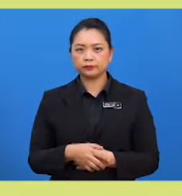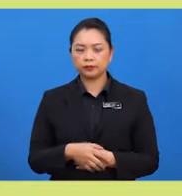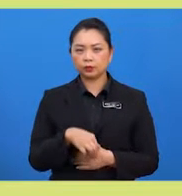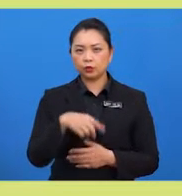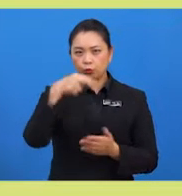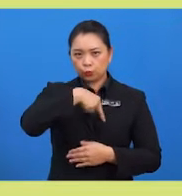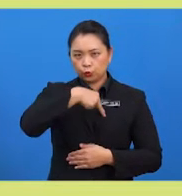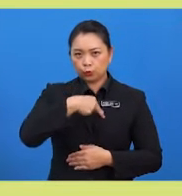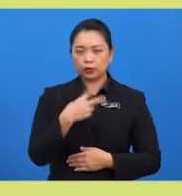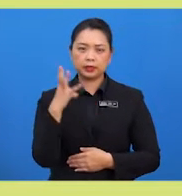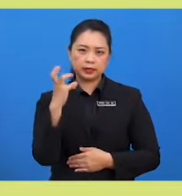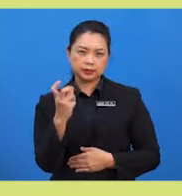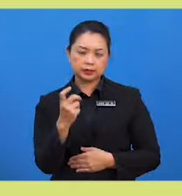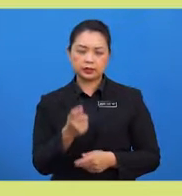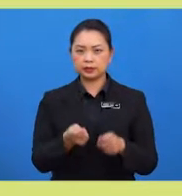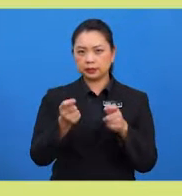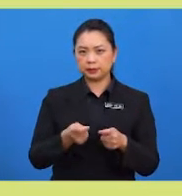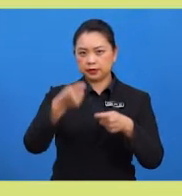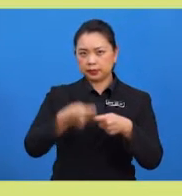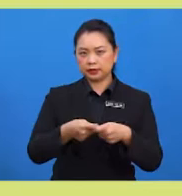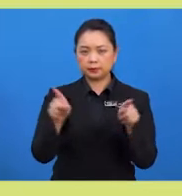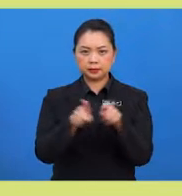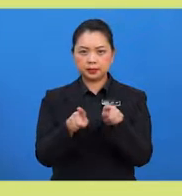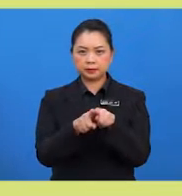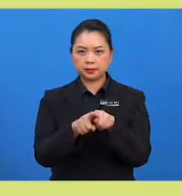Untung kasar yang diperoleh tetap sama